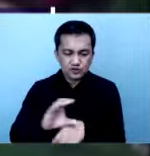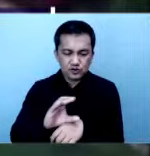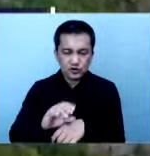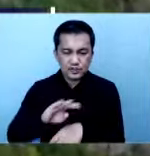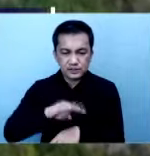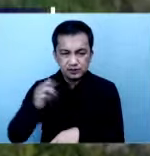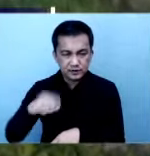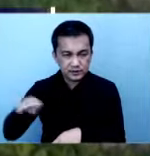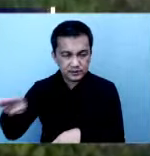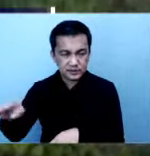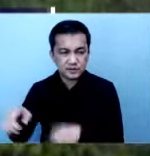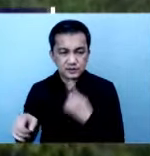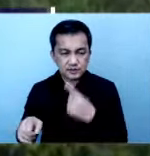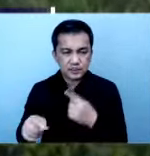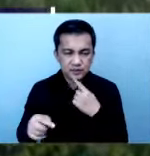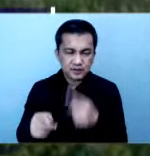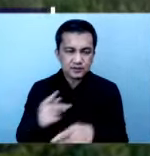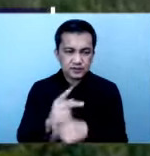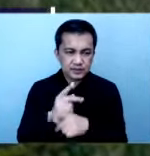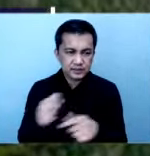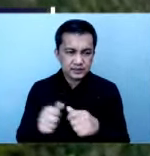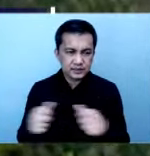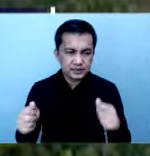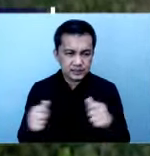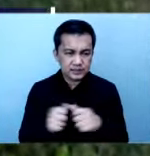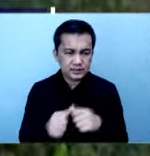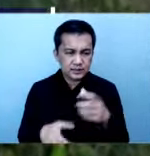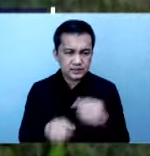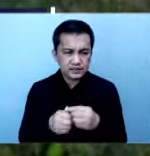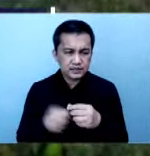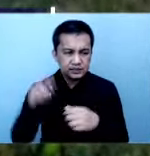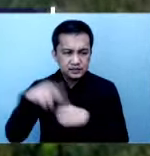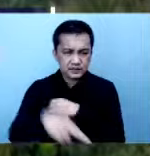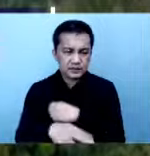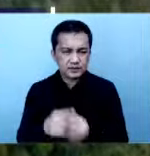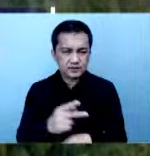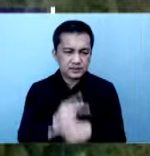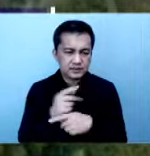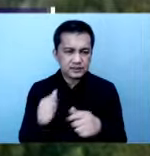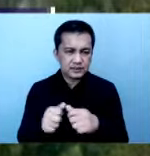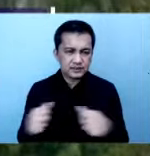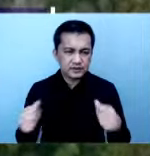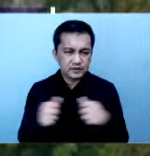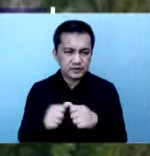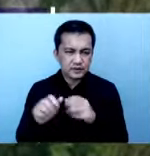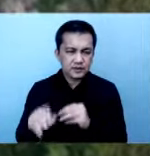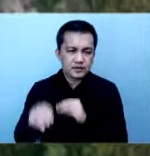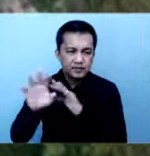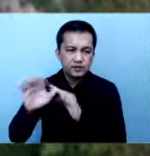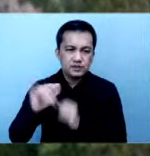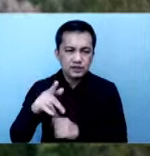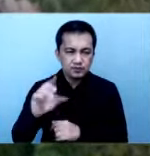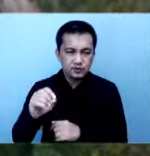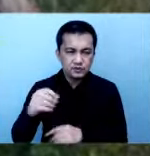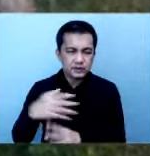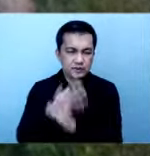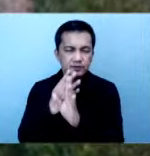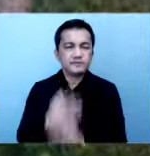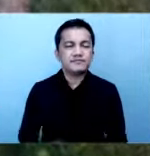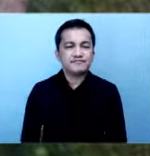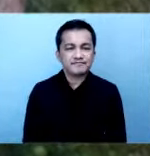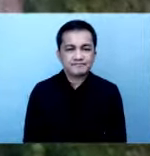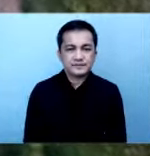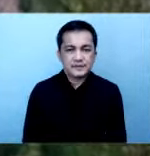area. Idagdag pa ang ilang resort na itinayo sa protected area ng Mount Apo sa Davao. Nagbabalita mula